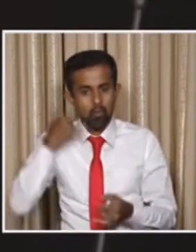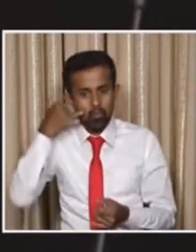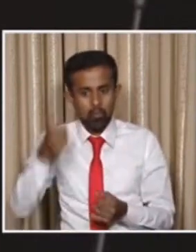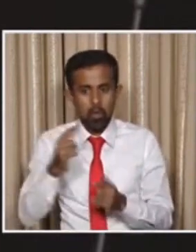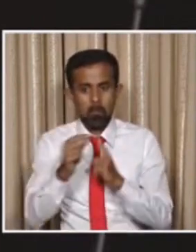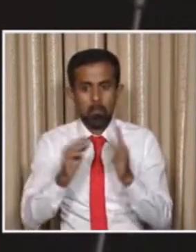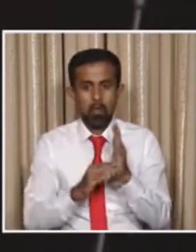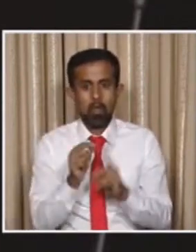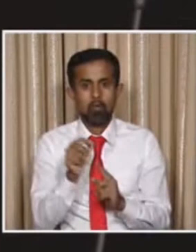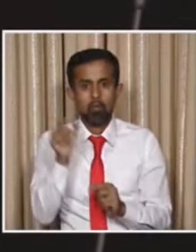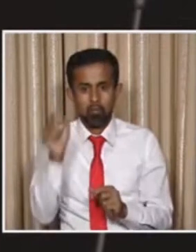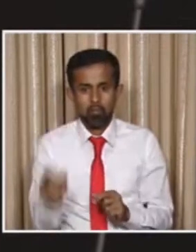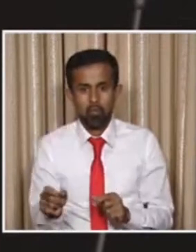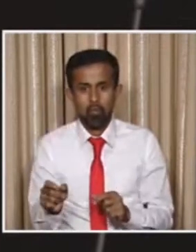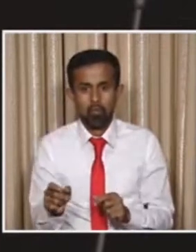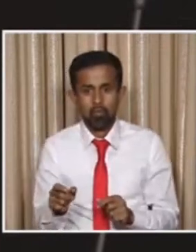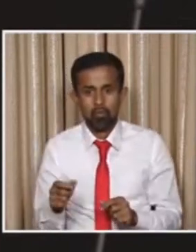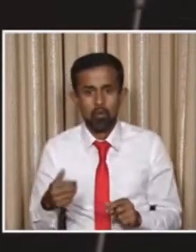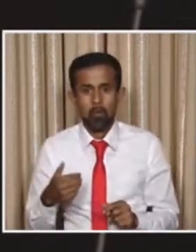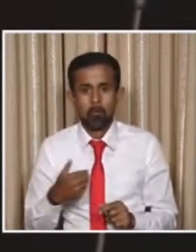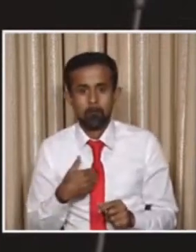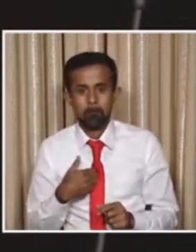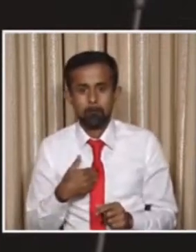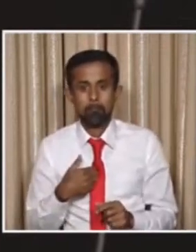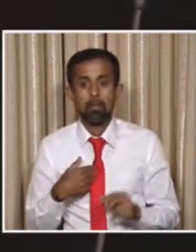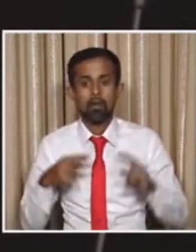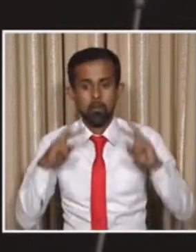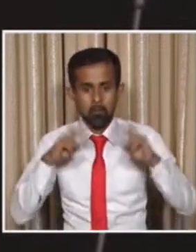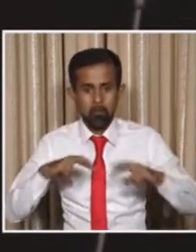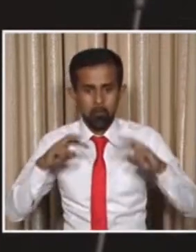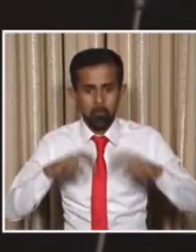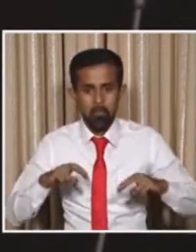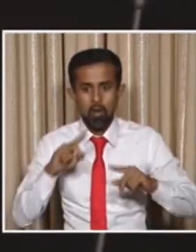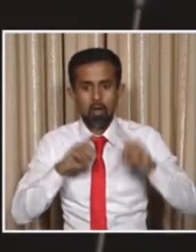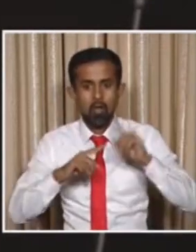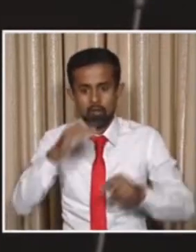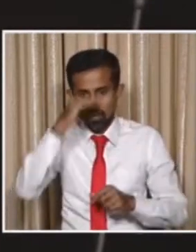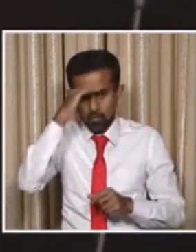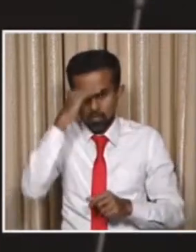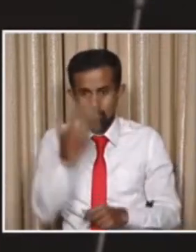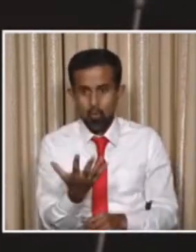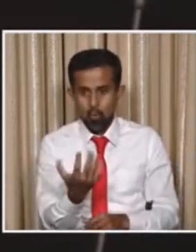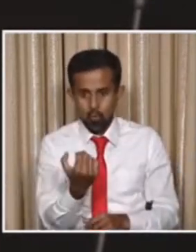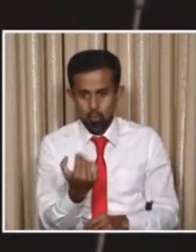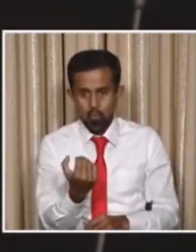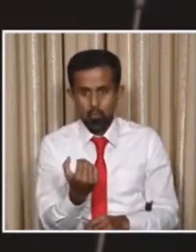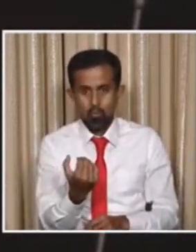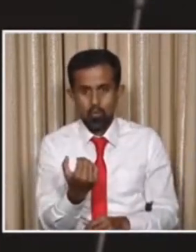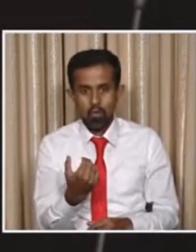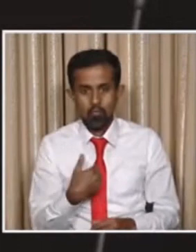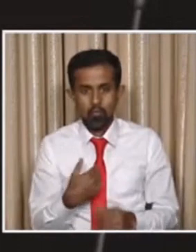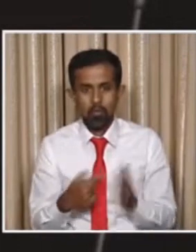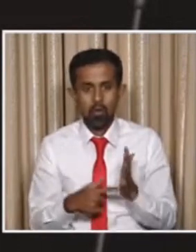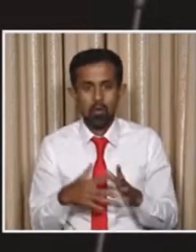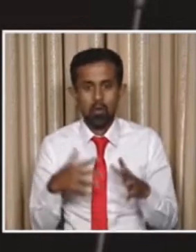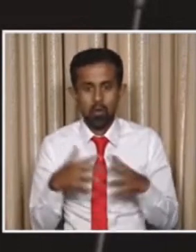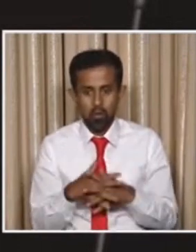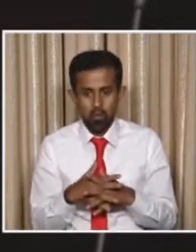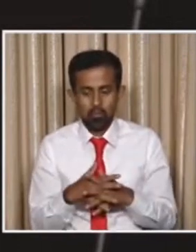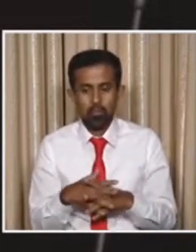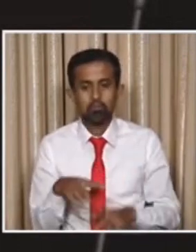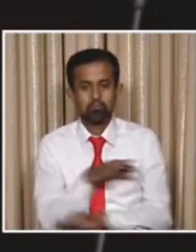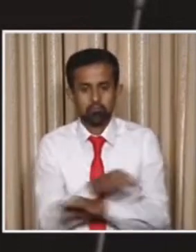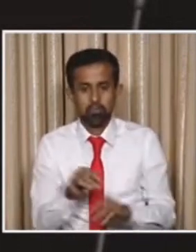mantriwareyage meka gana mata parikshanayak garu kathanayakatumagen avashyai saha mama meke neethiyanukoolawarak piyawara gannawa